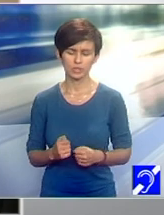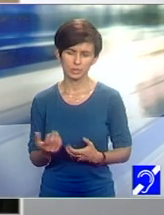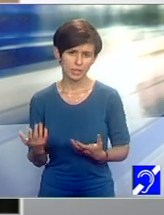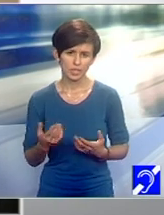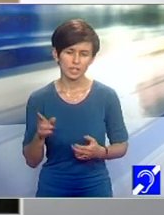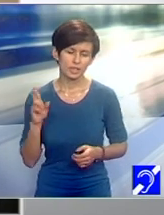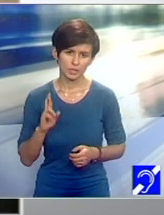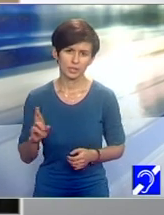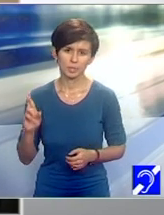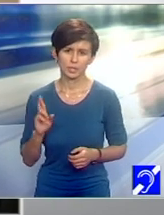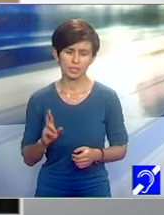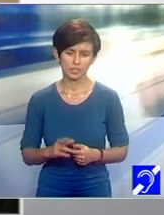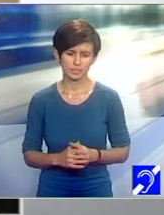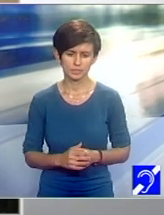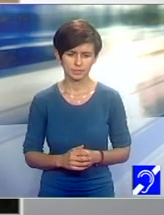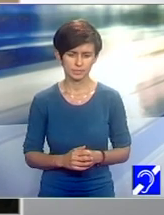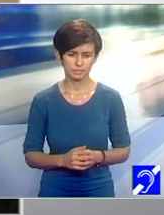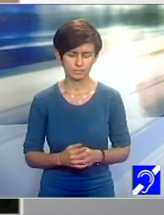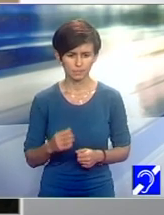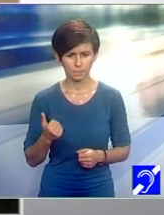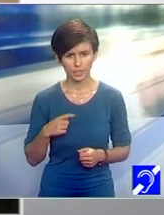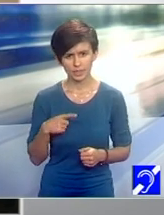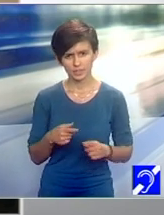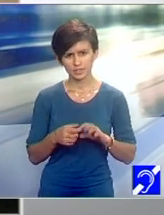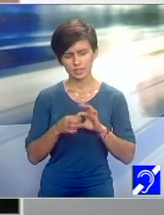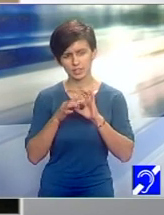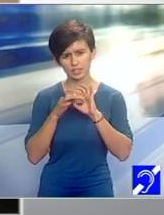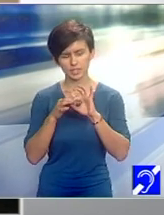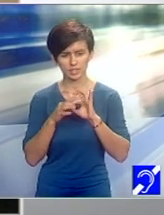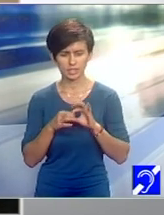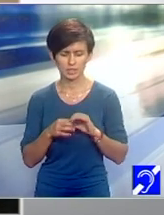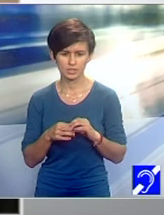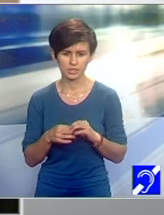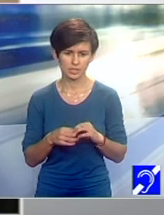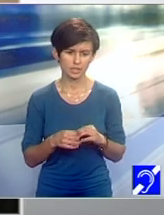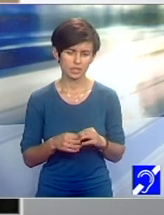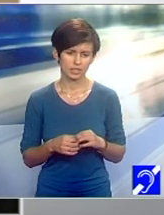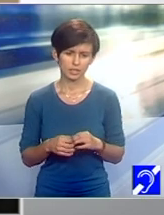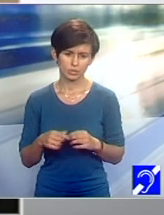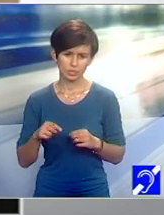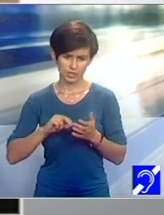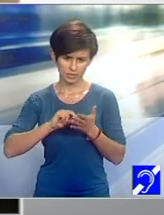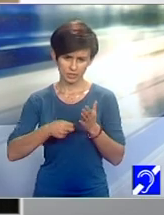ori. Una este relația dintre acea semnătură